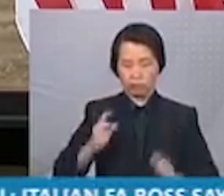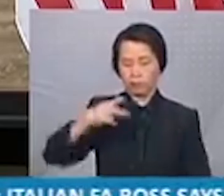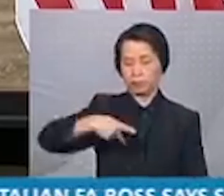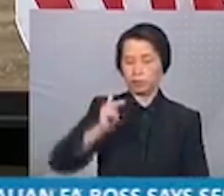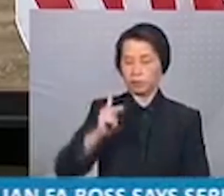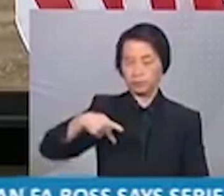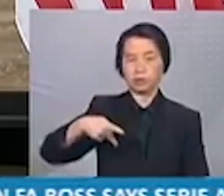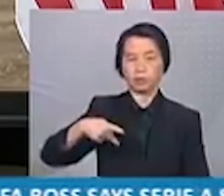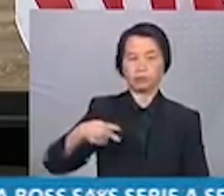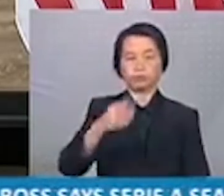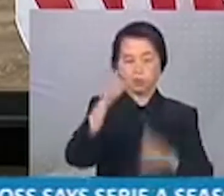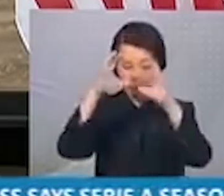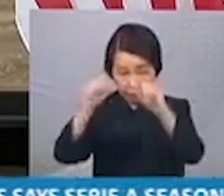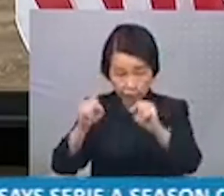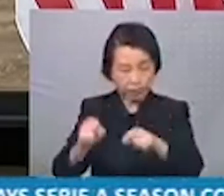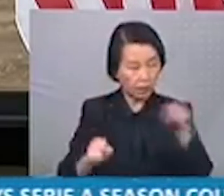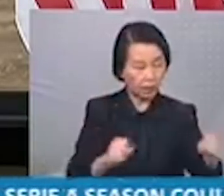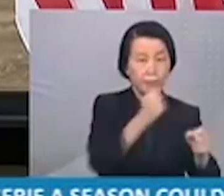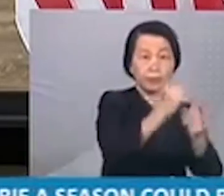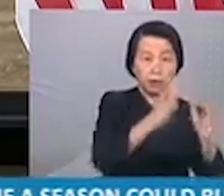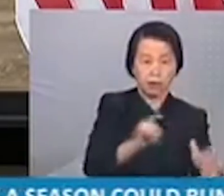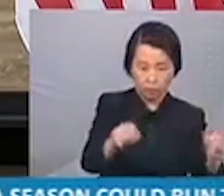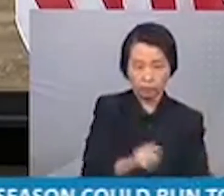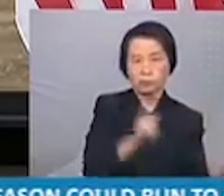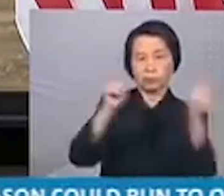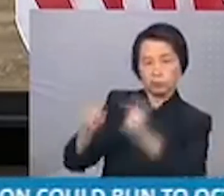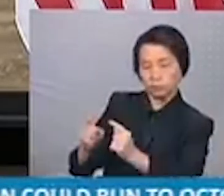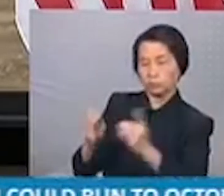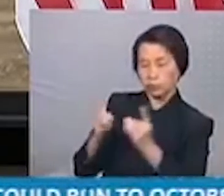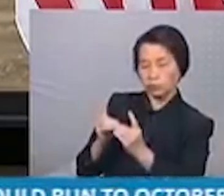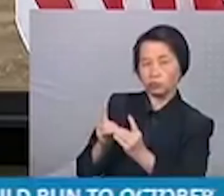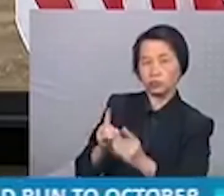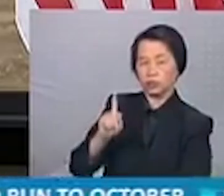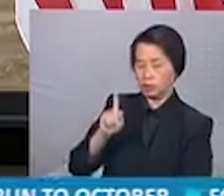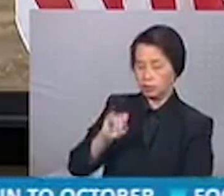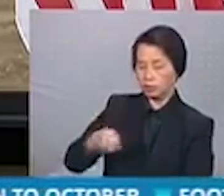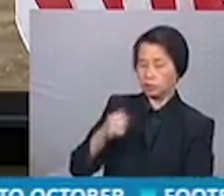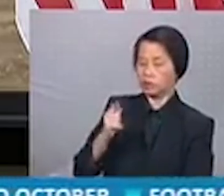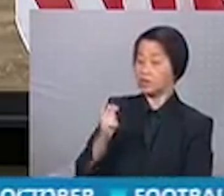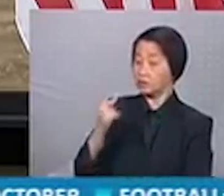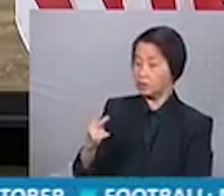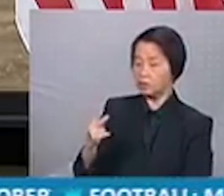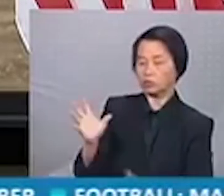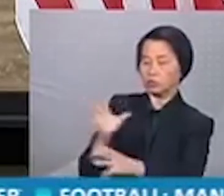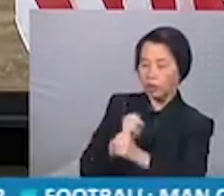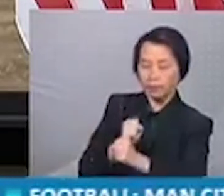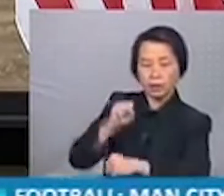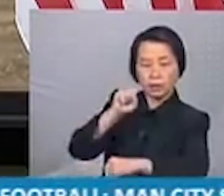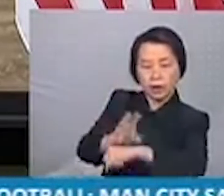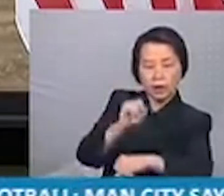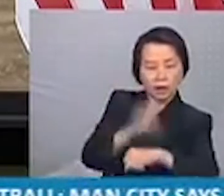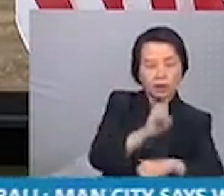majikan dan pekerja boleh merujuk kepada jabatan tenaga kerja untuk mendapatkan nasihat